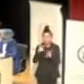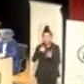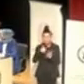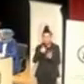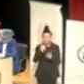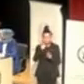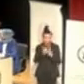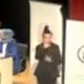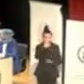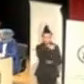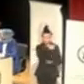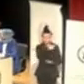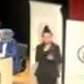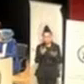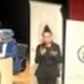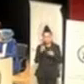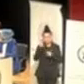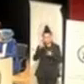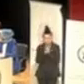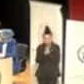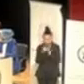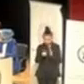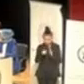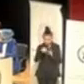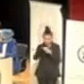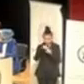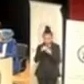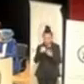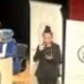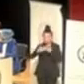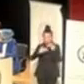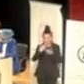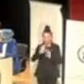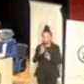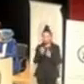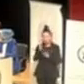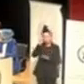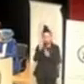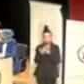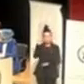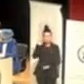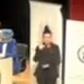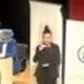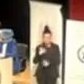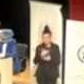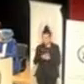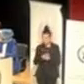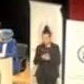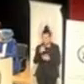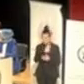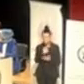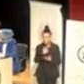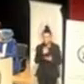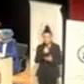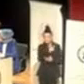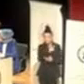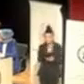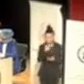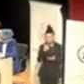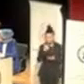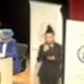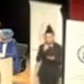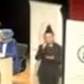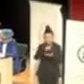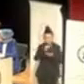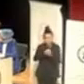bakanlığımızın dijital yayın platformu. Ancak öncesinde ben bakanlığımızın yayın politikasına değinmek istiyorum biraz.